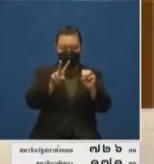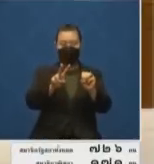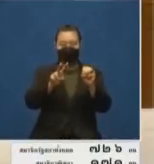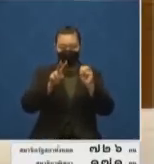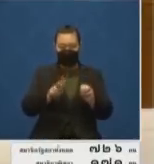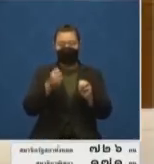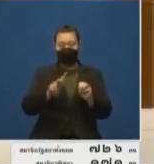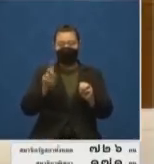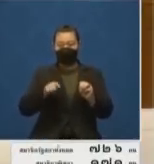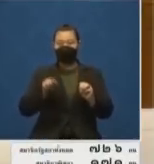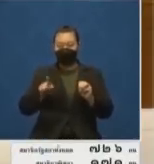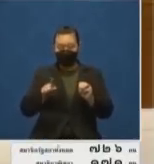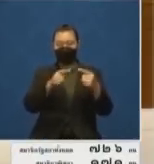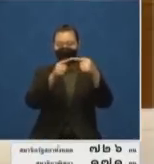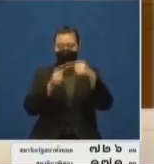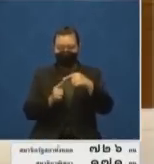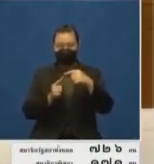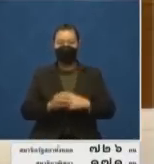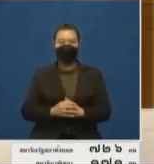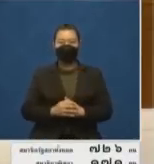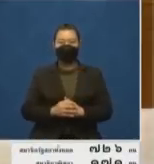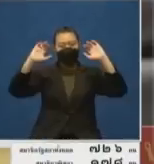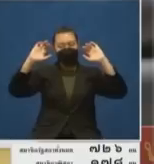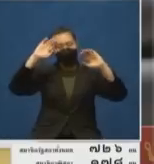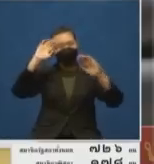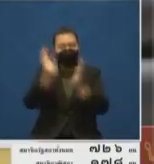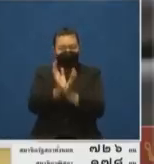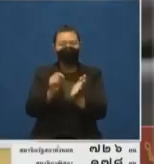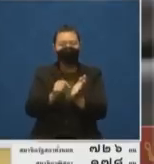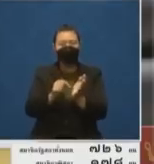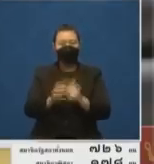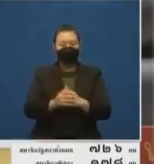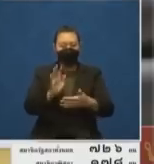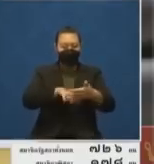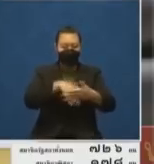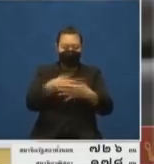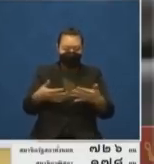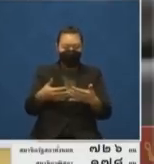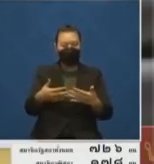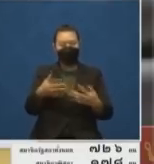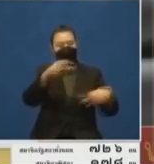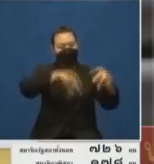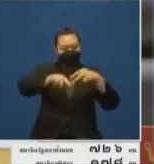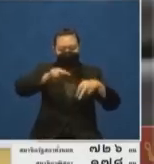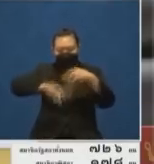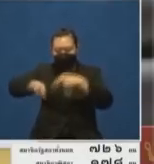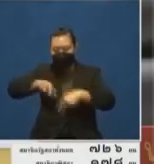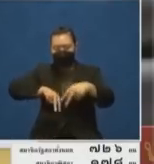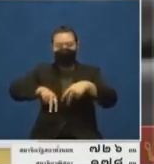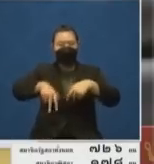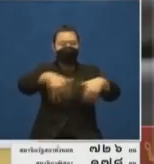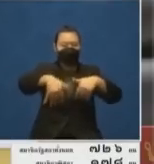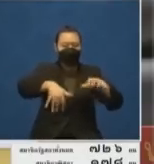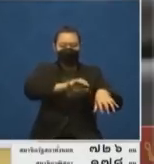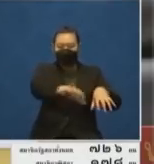นี้เนี่ยนะ การซื้อขายการค้าสำนวนเนี่ยเป ็ นเร ื่อง ที่ถูกแบบ แล้วเรียกร้องให้อัยการมามีส่วนร่วมตั้งแต่ต้นเนี่ยตำรวจ